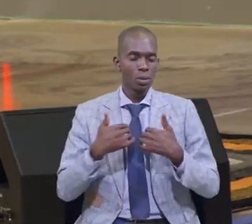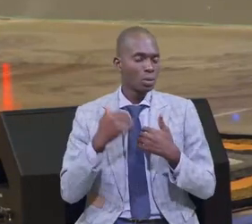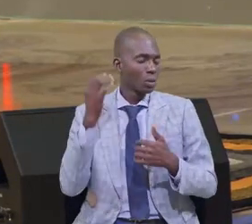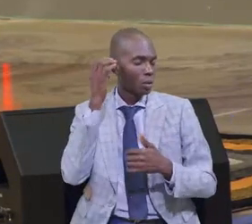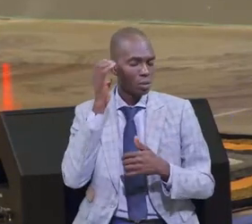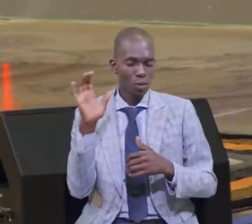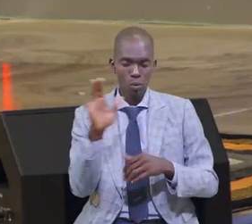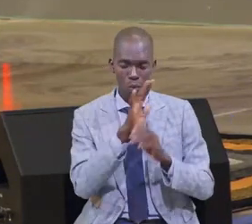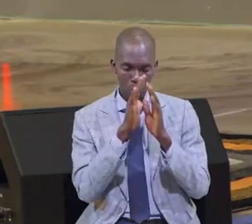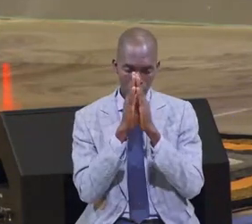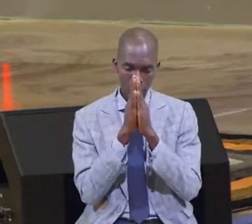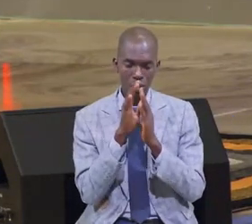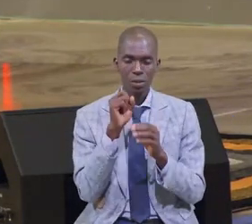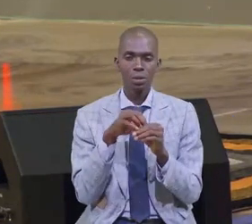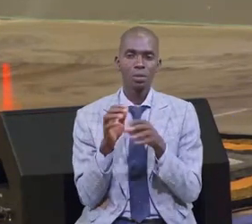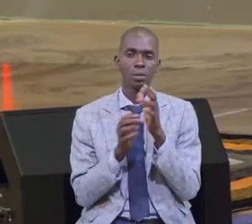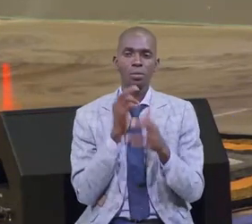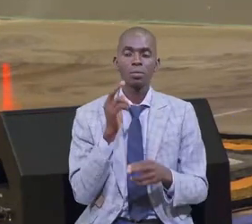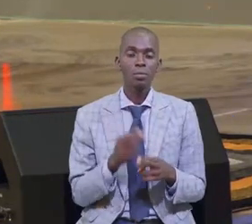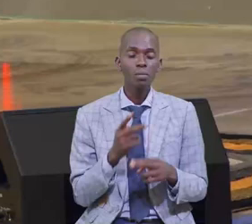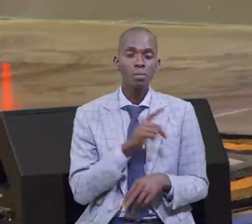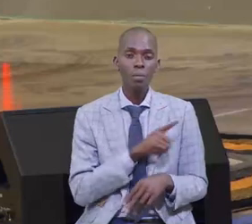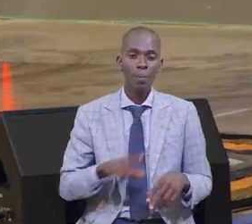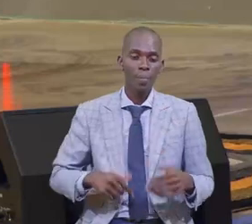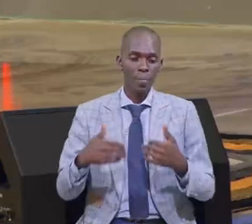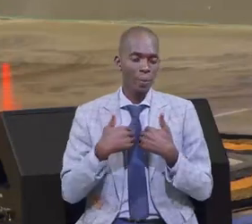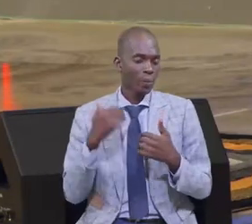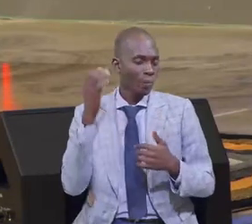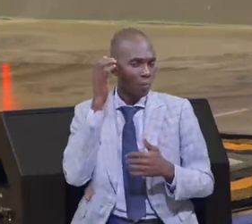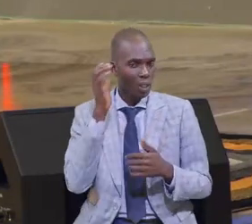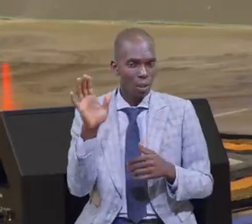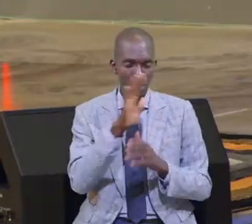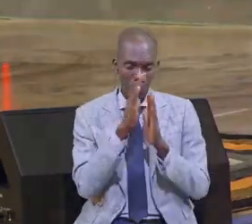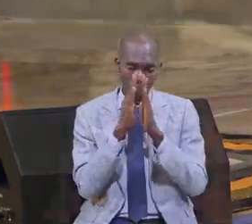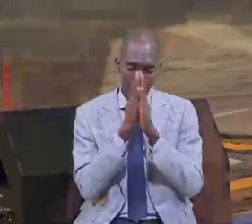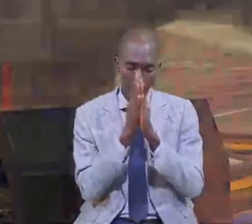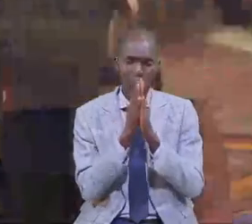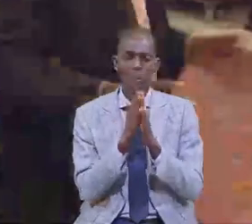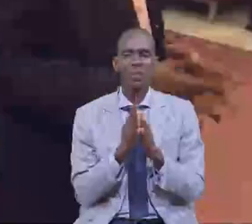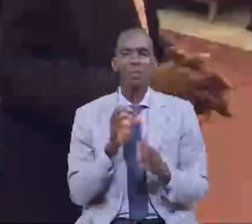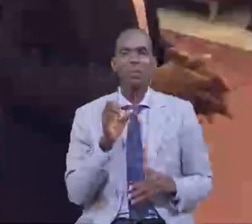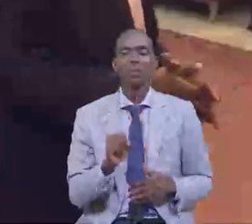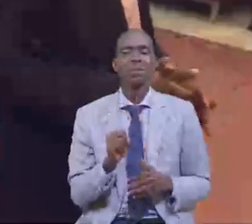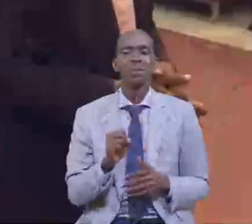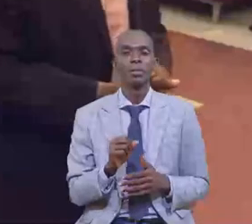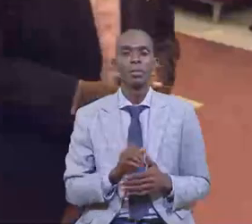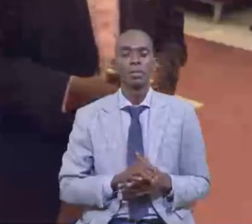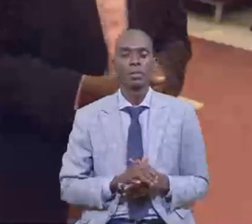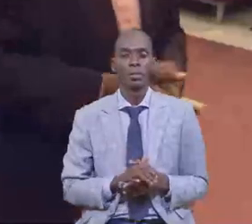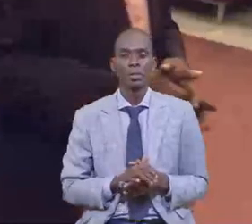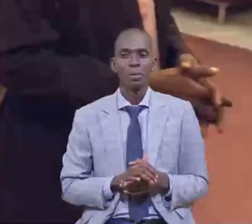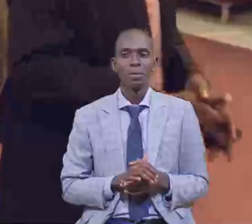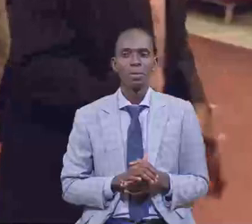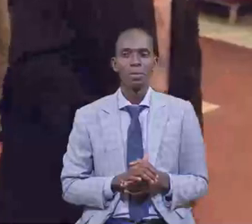Le Seigneur vous a exaucé. Je dis, le Seigneur vous a exaucé.